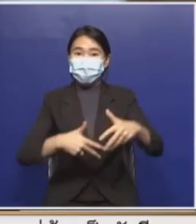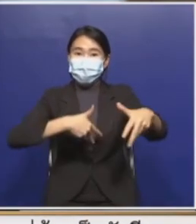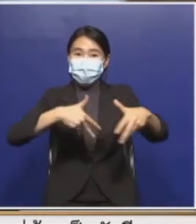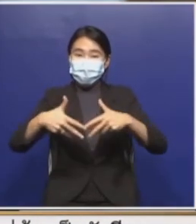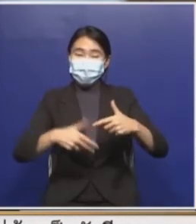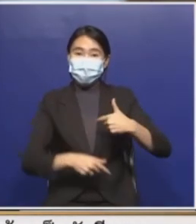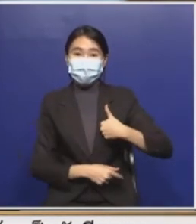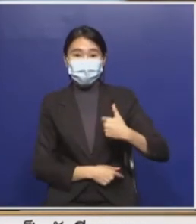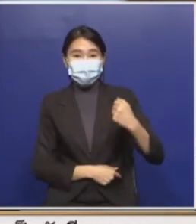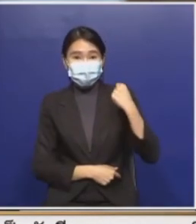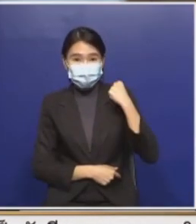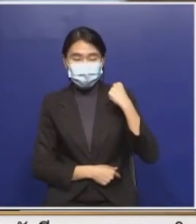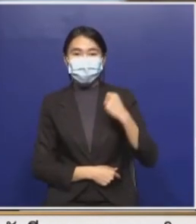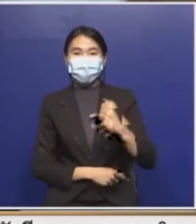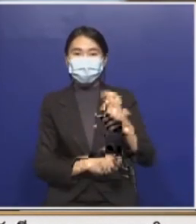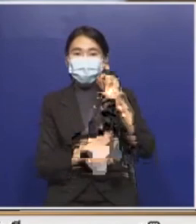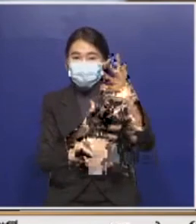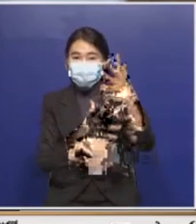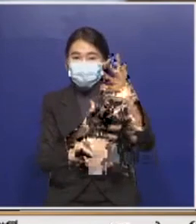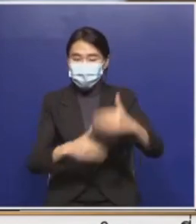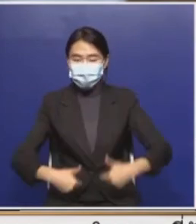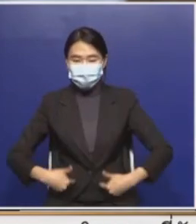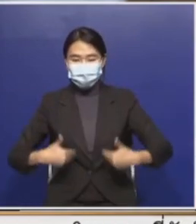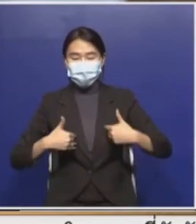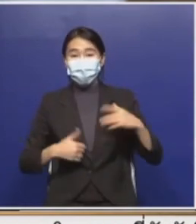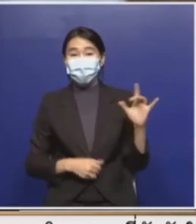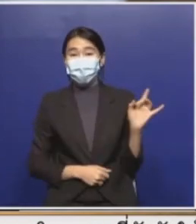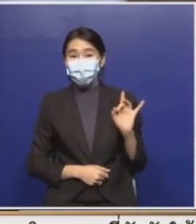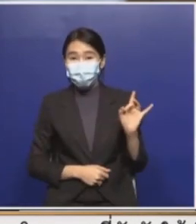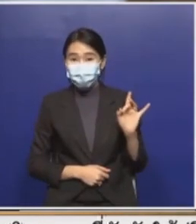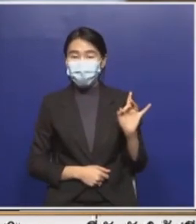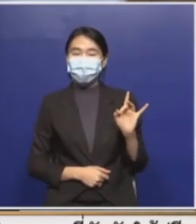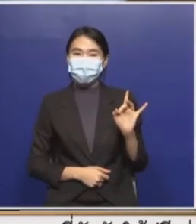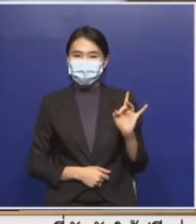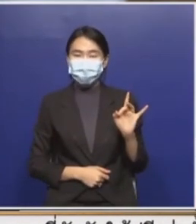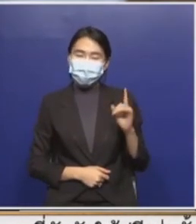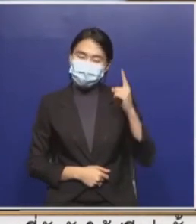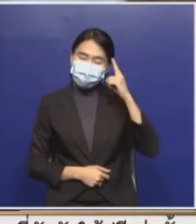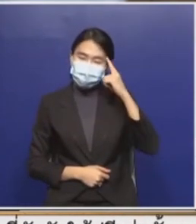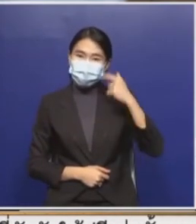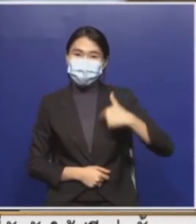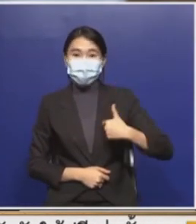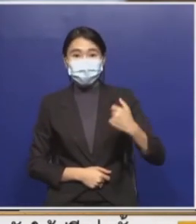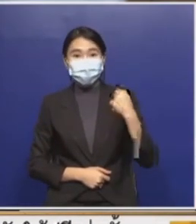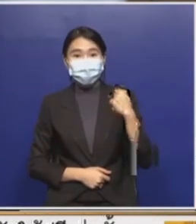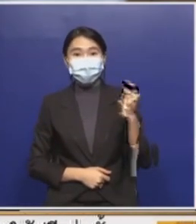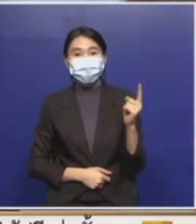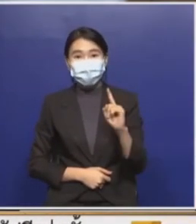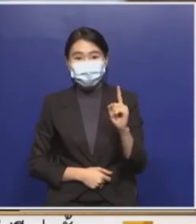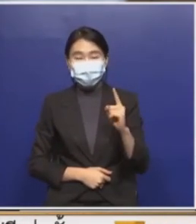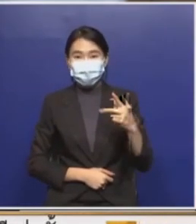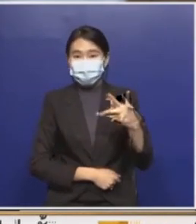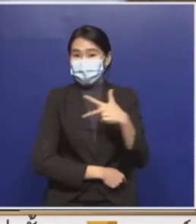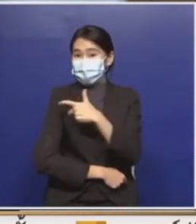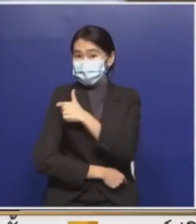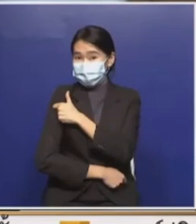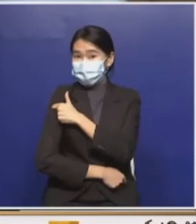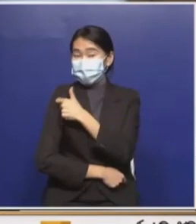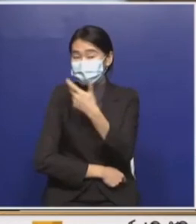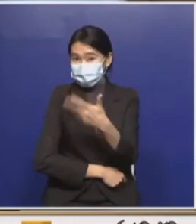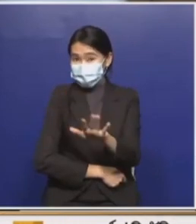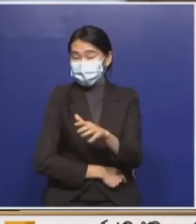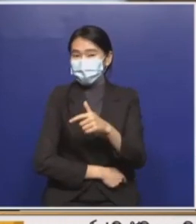ใจปลอดภัยในชีวิตของเขาและก็มีความมั่นใจว่าวัคซีนที่ได้รับ